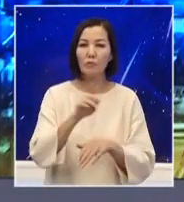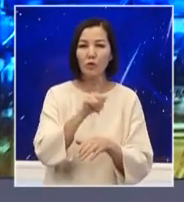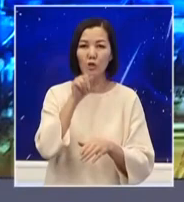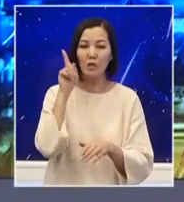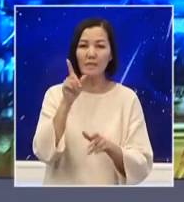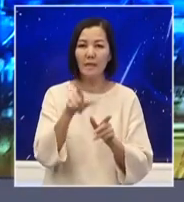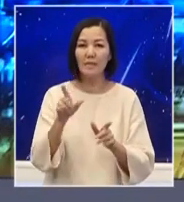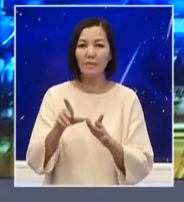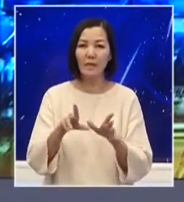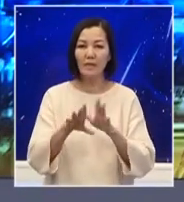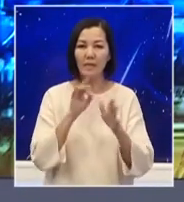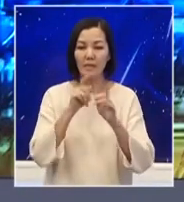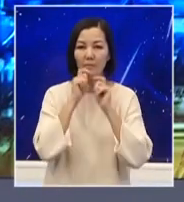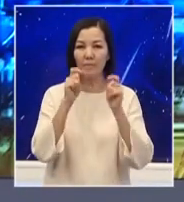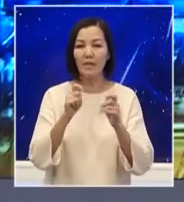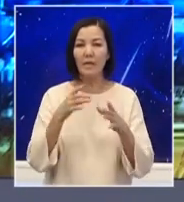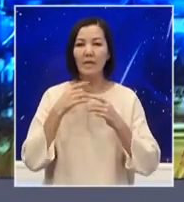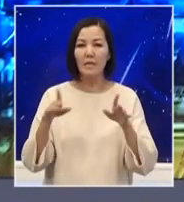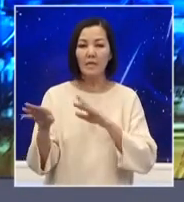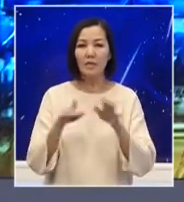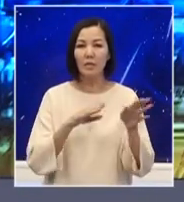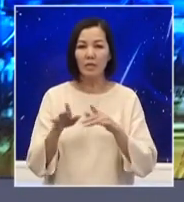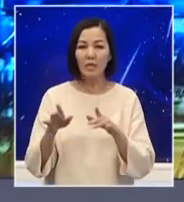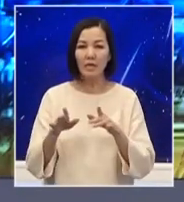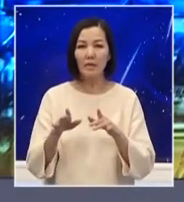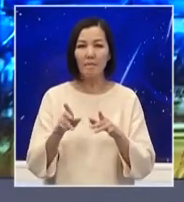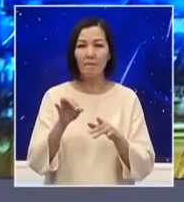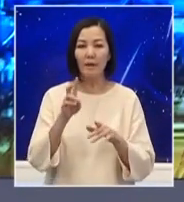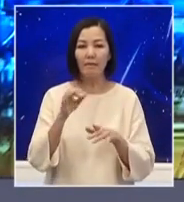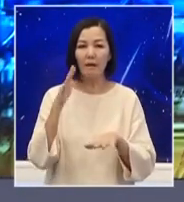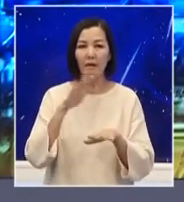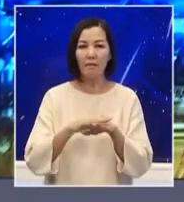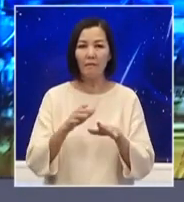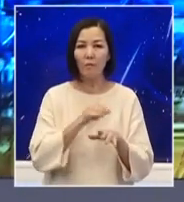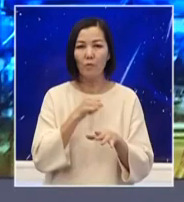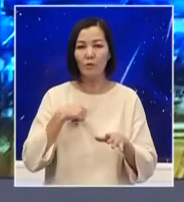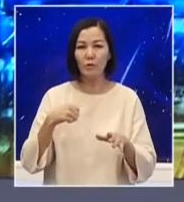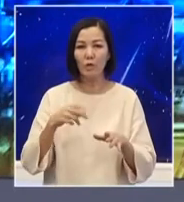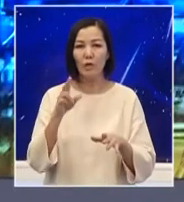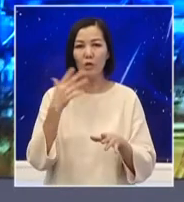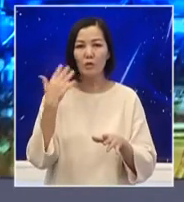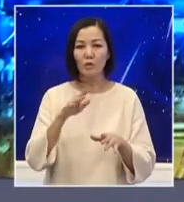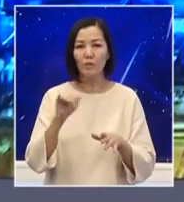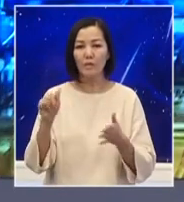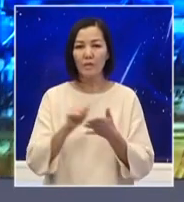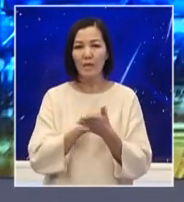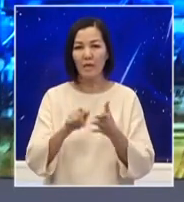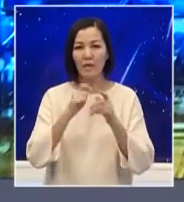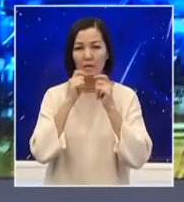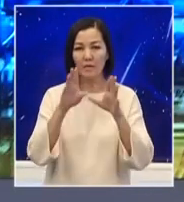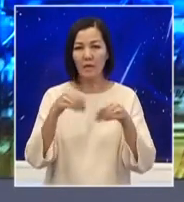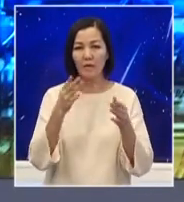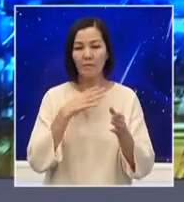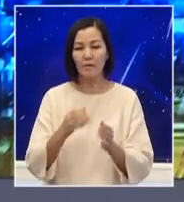Жыл жеңімпаздарын салтанатты жиында Амандық Баталов құттықтады. Әрбірі арнайы дипломдармен 250 мың теңге сыйақыға ие